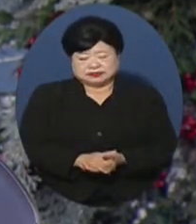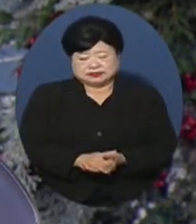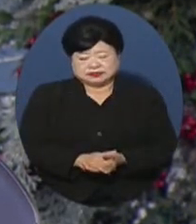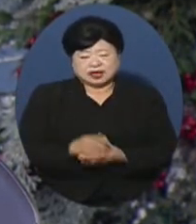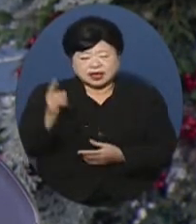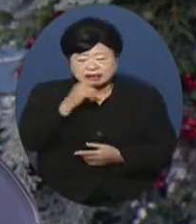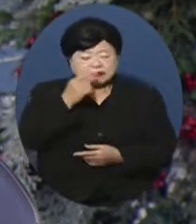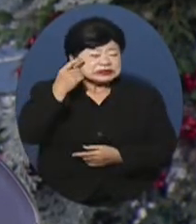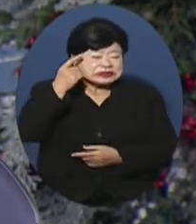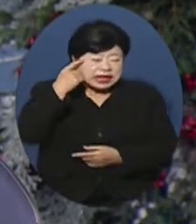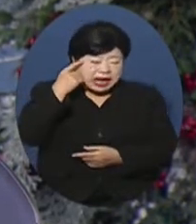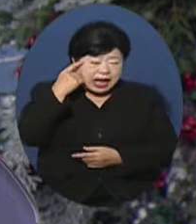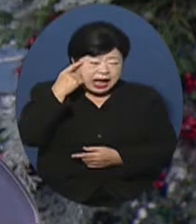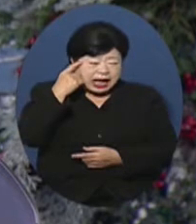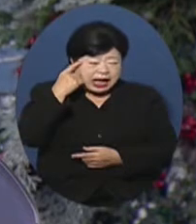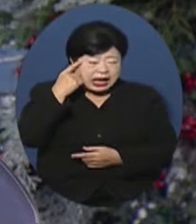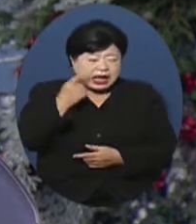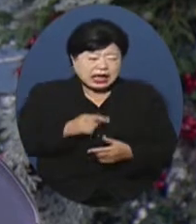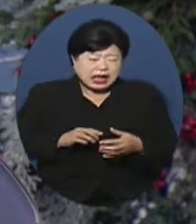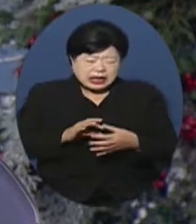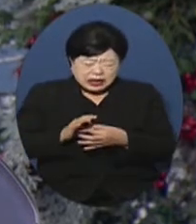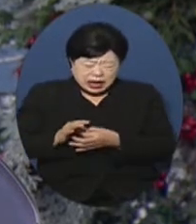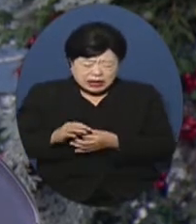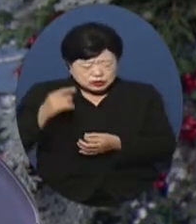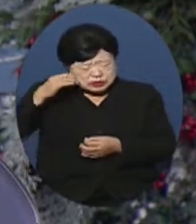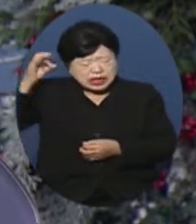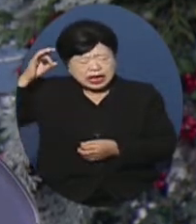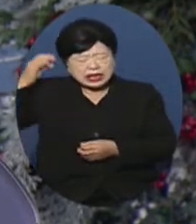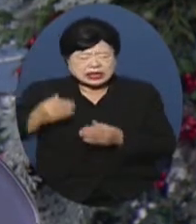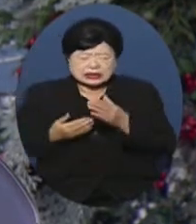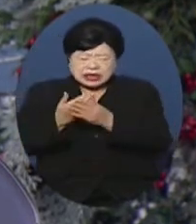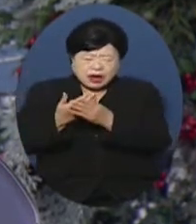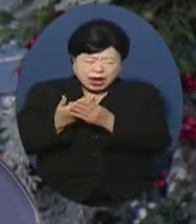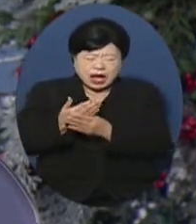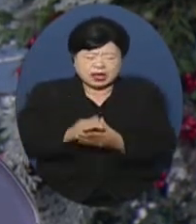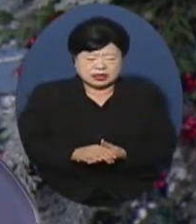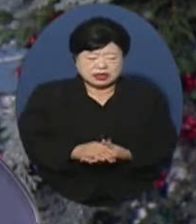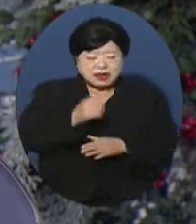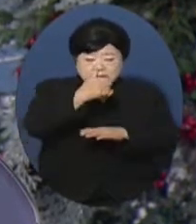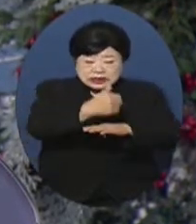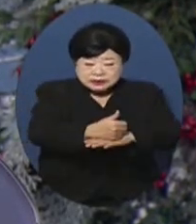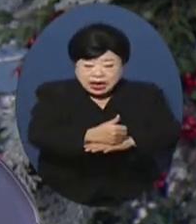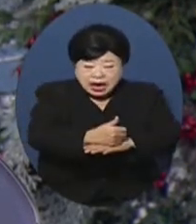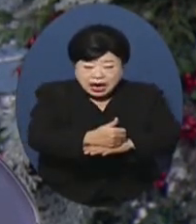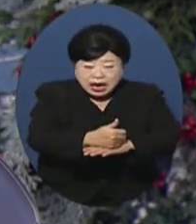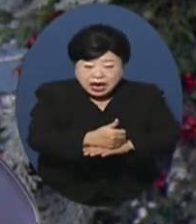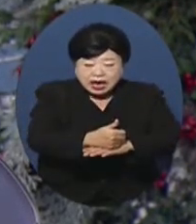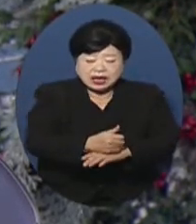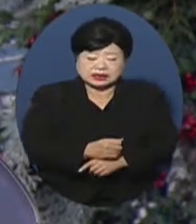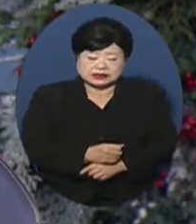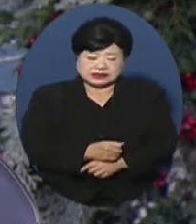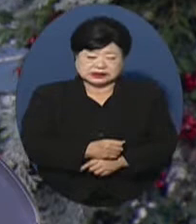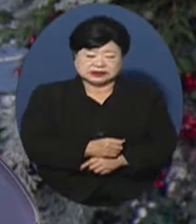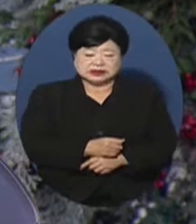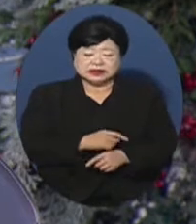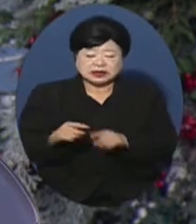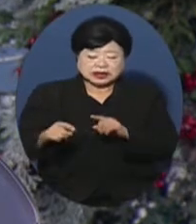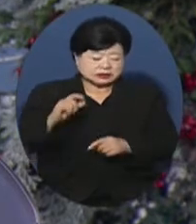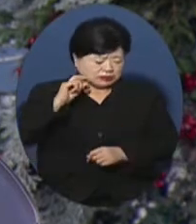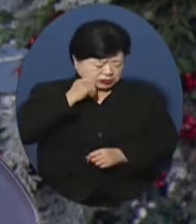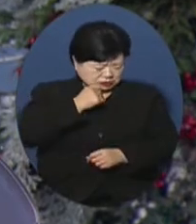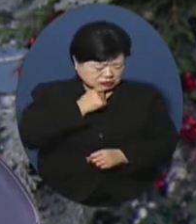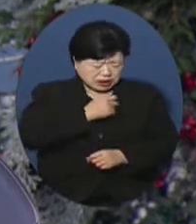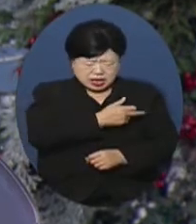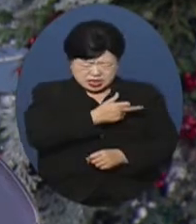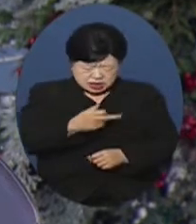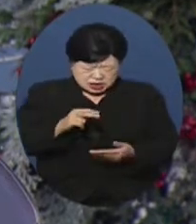나쁜 생각들이 꼬리에 m 정도 놓아 권이 될 줄 모르고 일어날 나중엔 자세 리 김정미 떼기